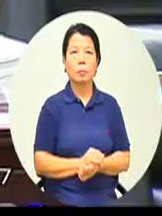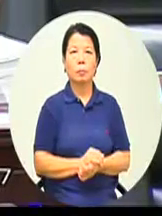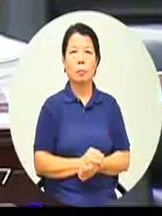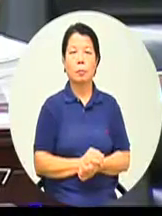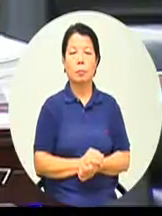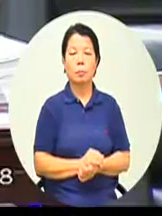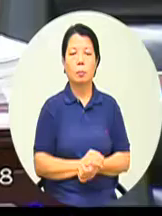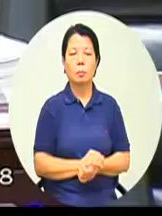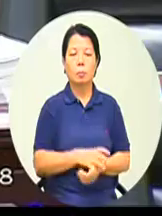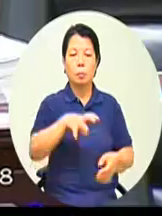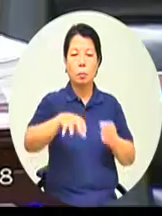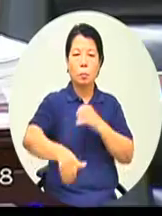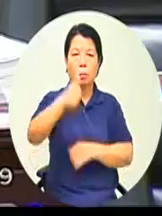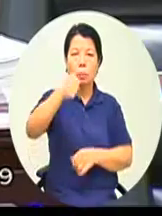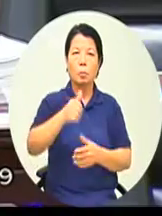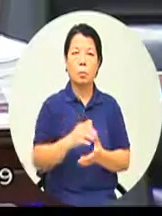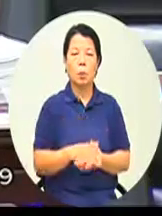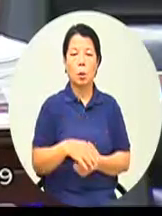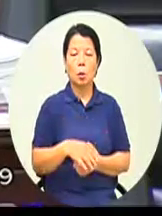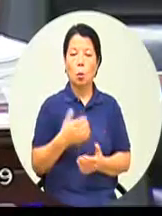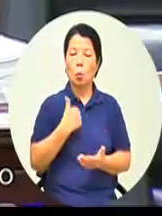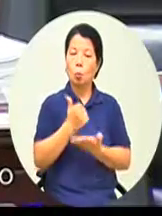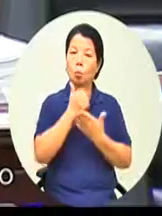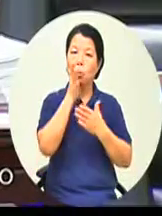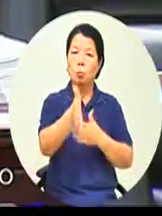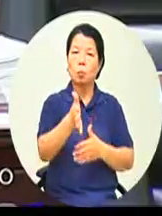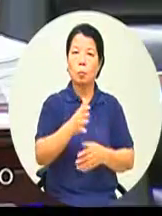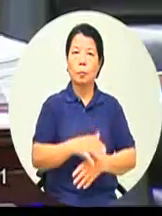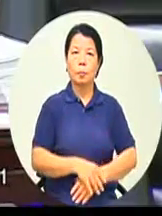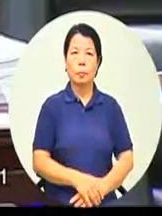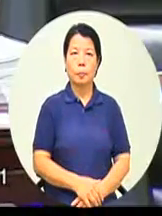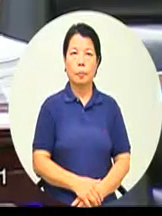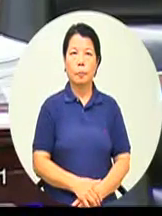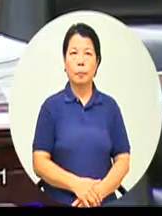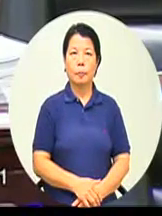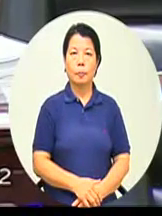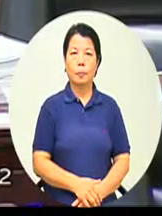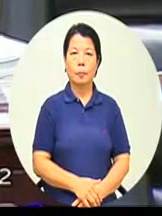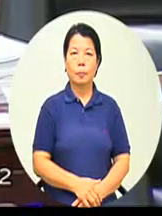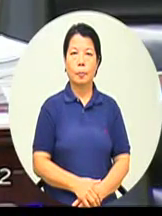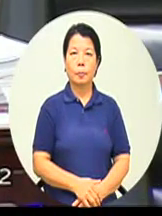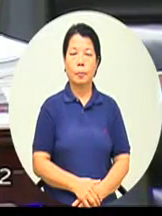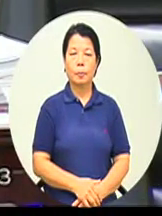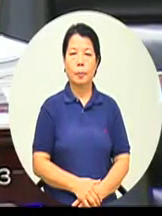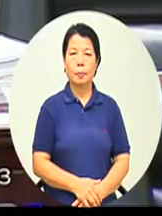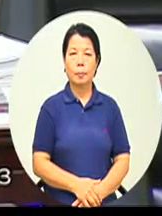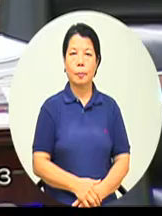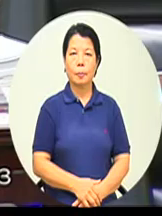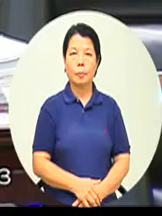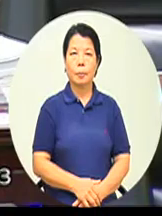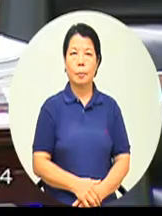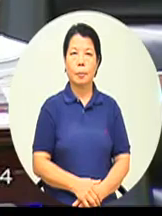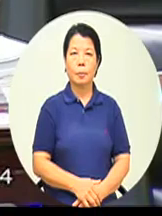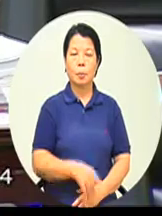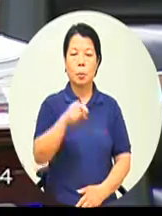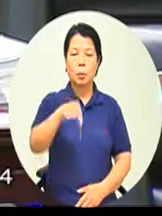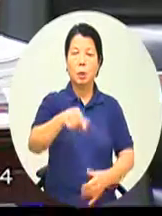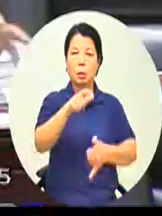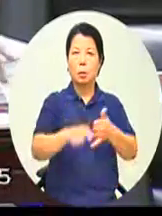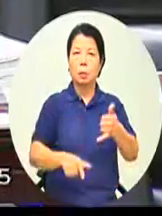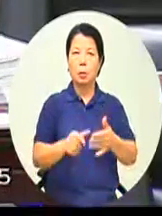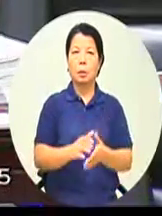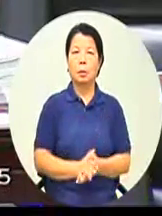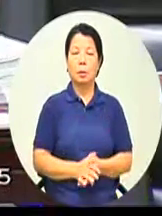局长，局长我请问你， 来局长，来那个， 这件代志是不是你爱搁